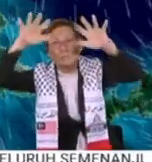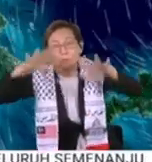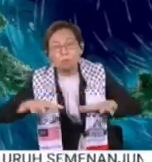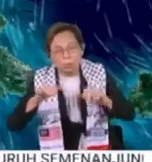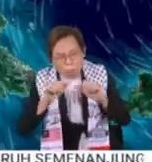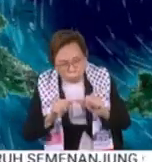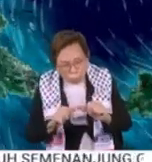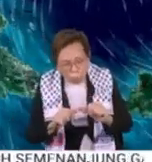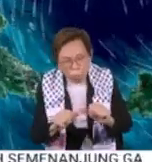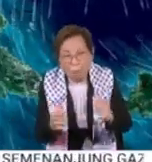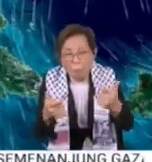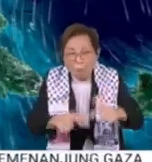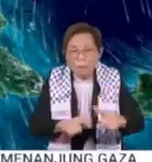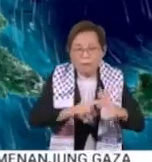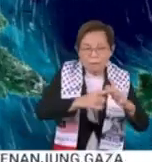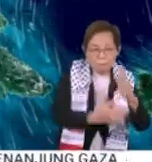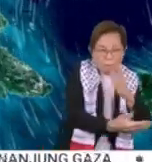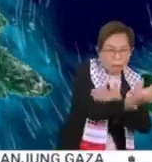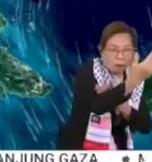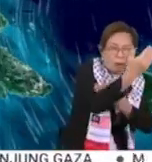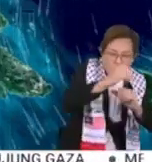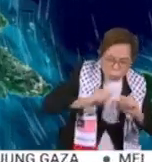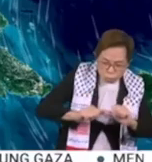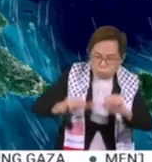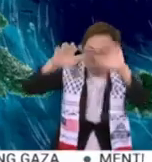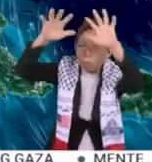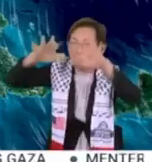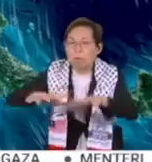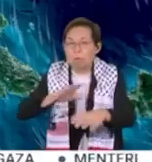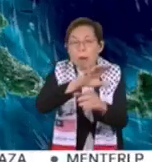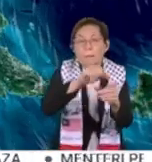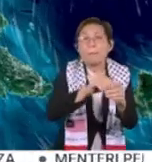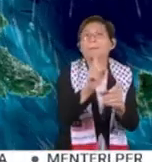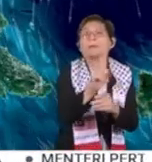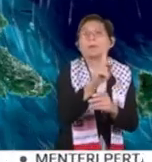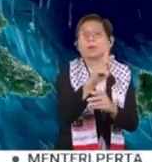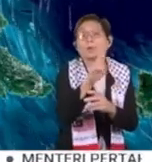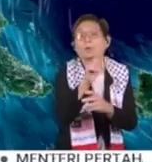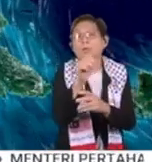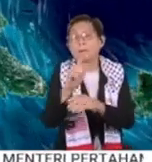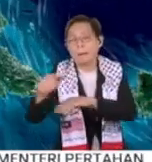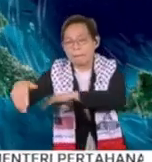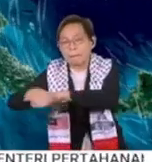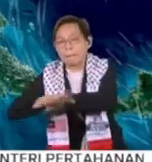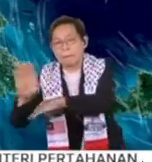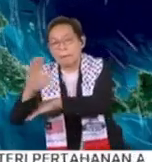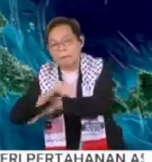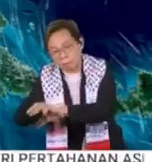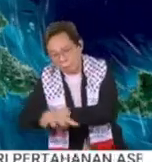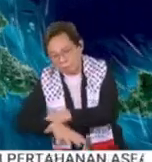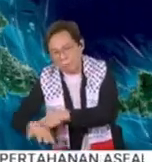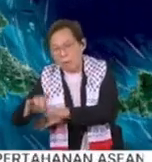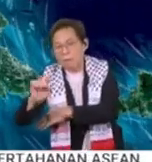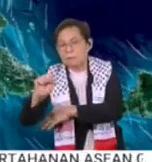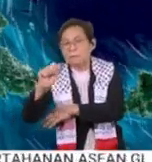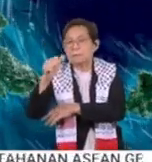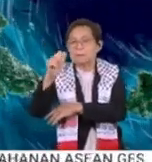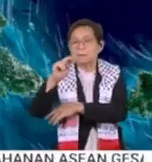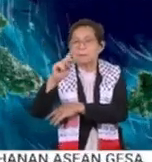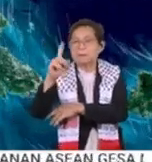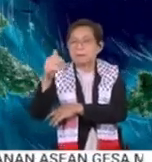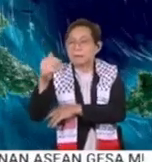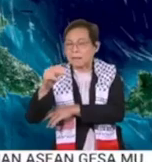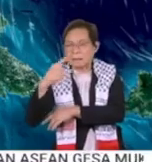kini berterusan berlaku sejak dari pagi tadi melibatkan bahagian Kudat, pantai barat dan juga di sekitar Sandakan.